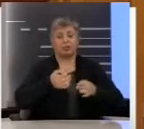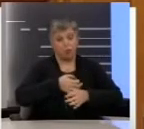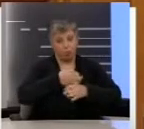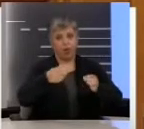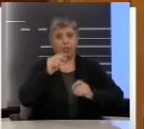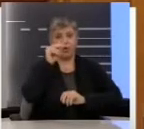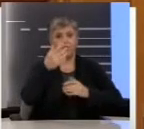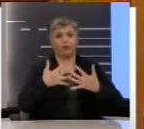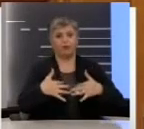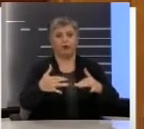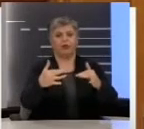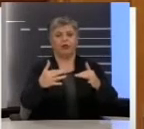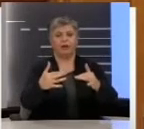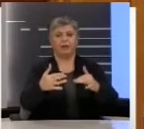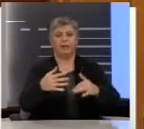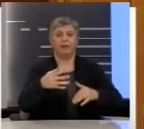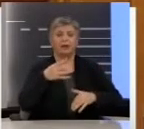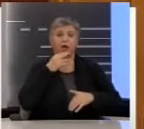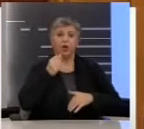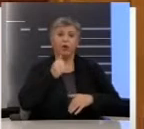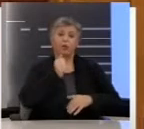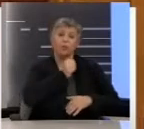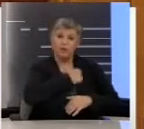γιατί θεωρώ ότι είναι σημαντικές να τις